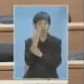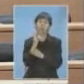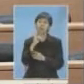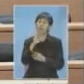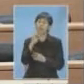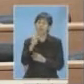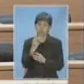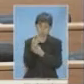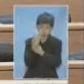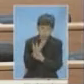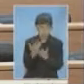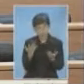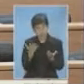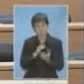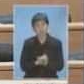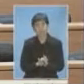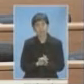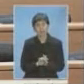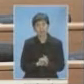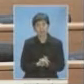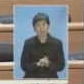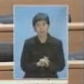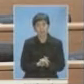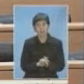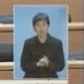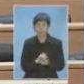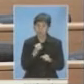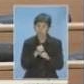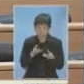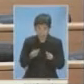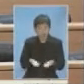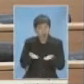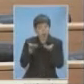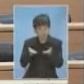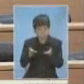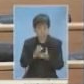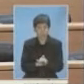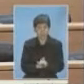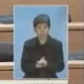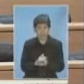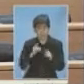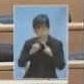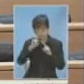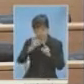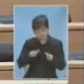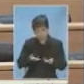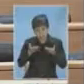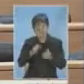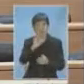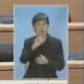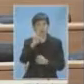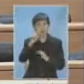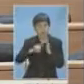นยังจัดการไม่ได้ไปจนถึงการส่งมอบพื้นที่ครับทีวาครั้งที่1บอกว่าต้องส่งมอบกัน90